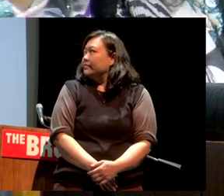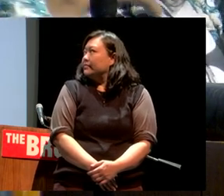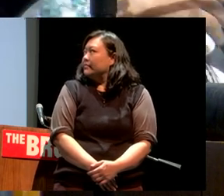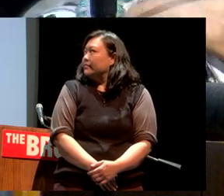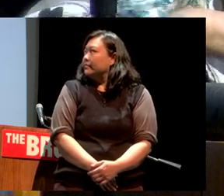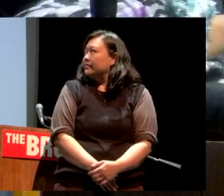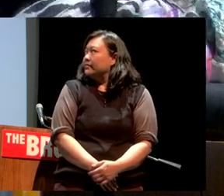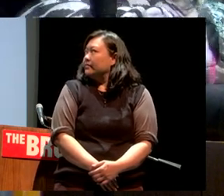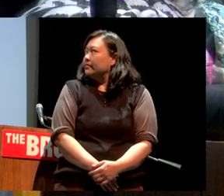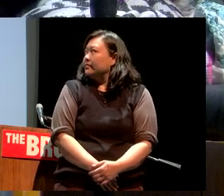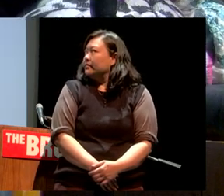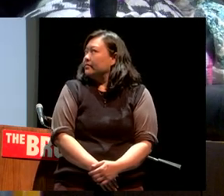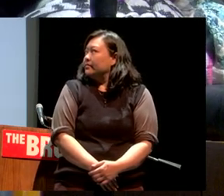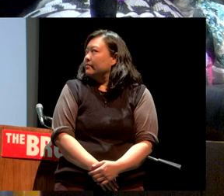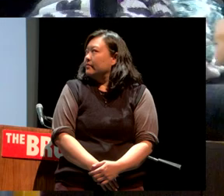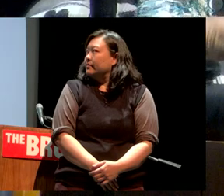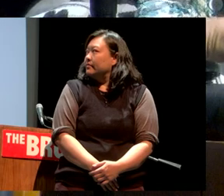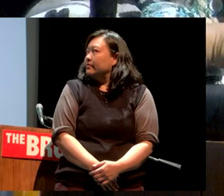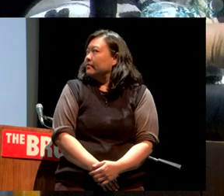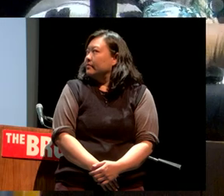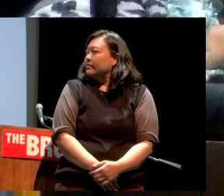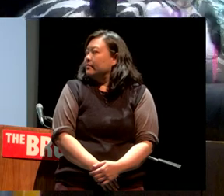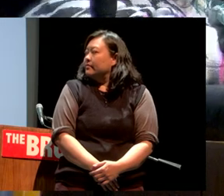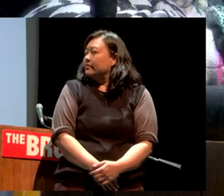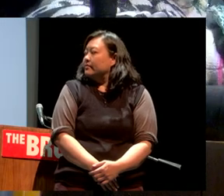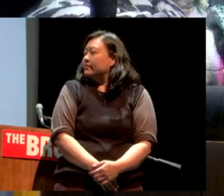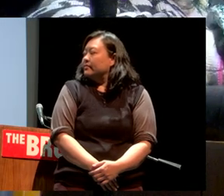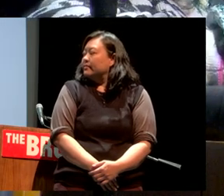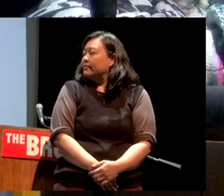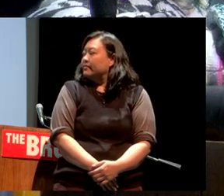やってるつもりです、 NFT のプロジェクトね。